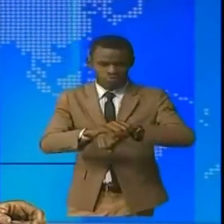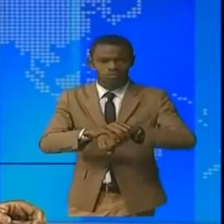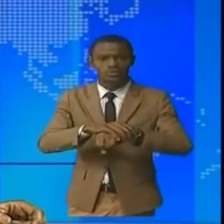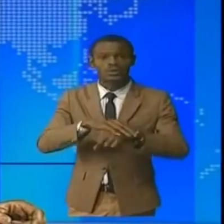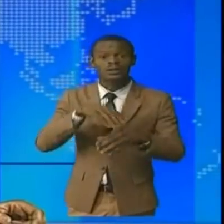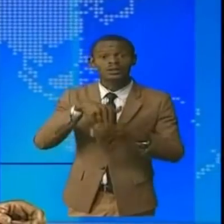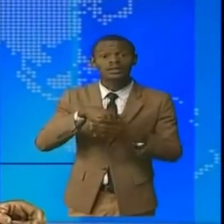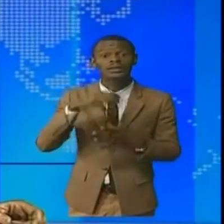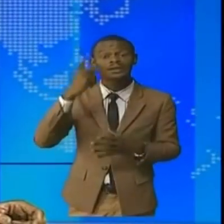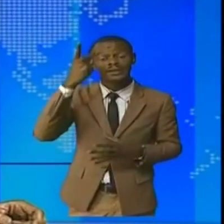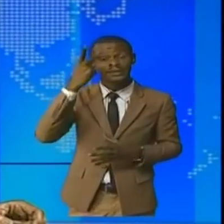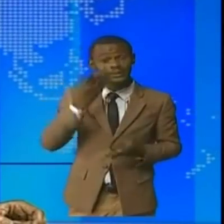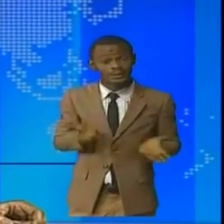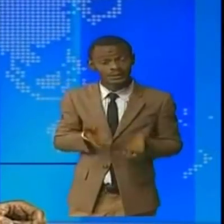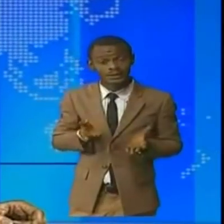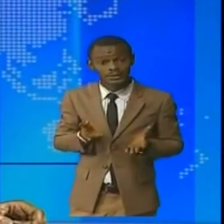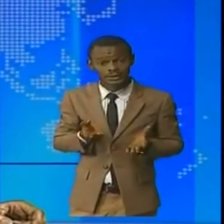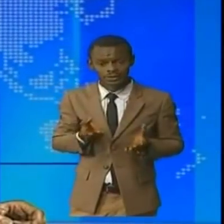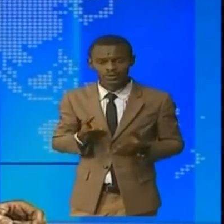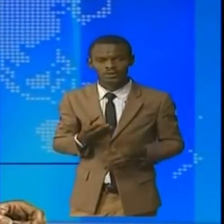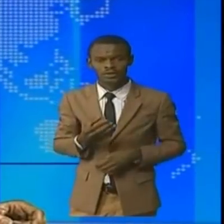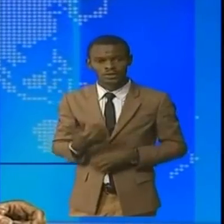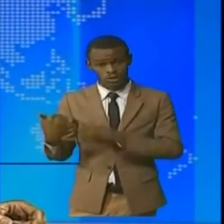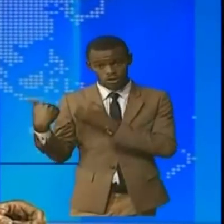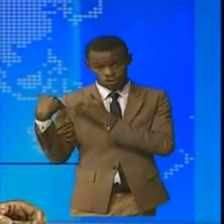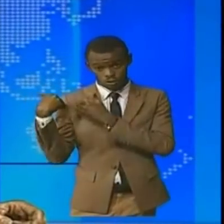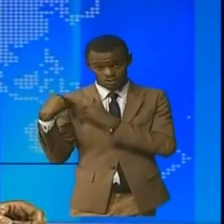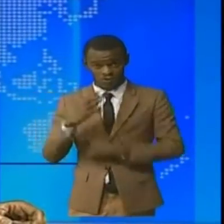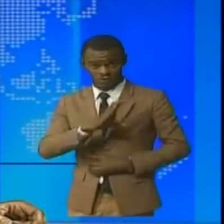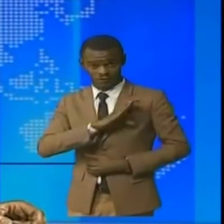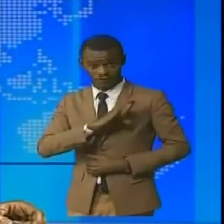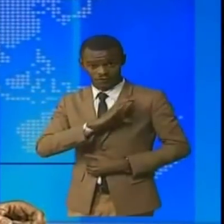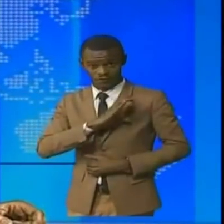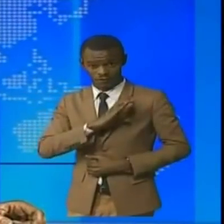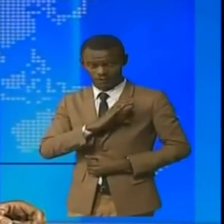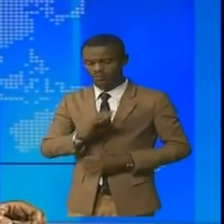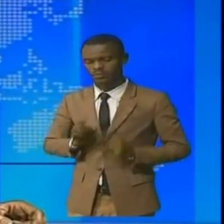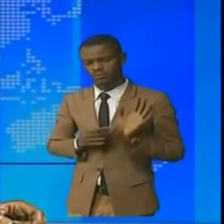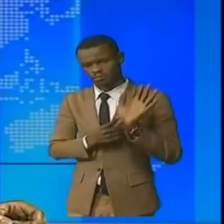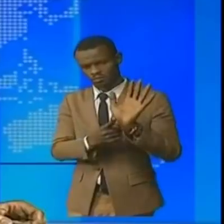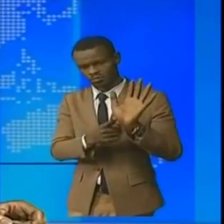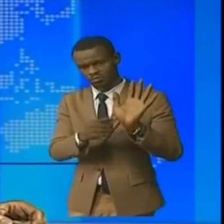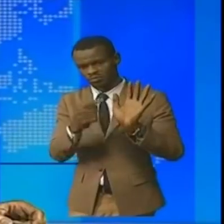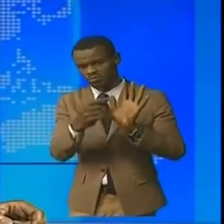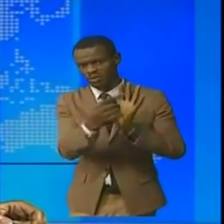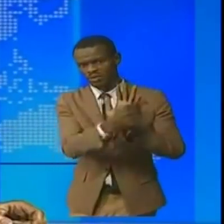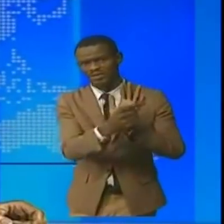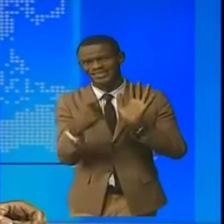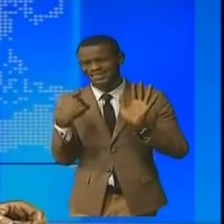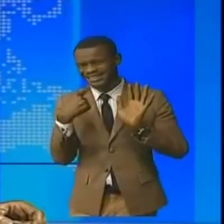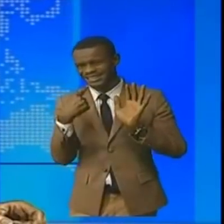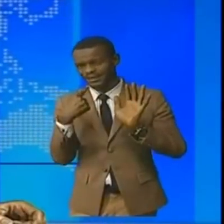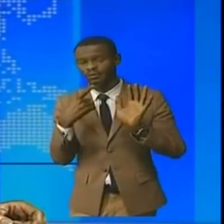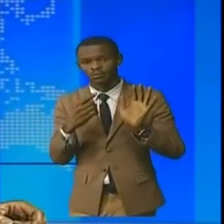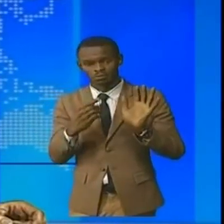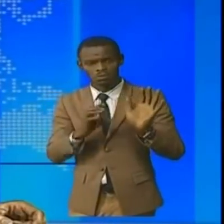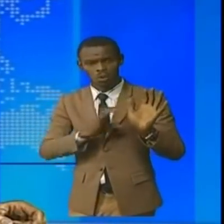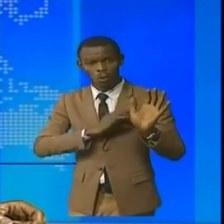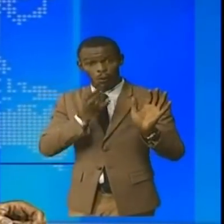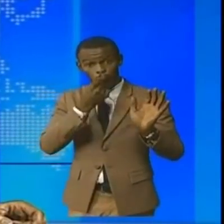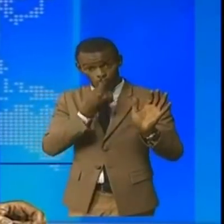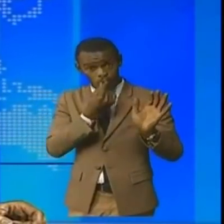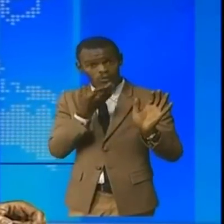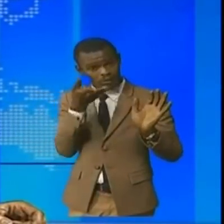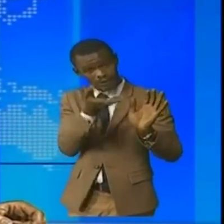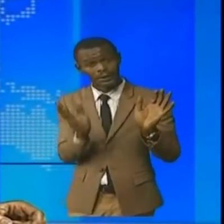général Silvano Kasongo, par l'unité anticriminelle, parmi elles, les policiers de roulage qui s'est illustré par une rançon